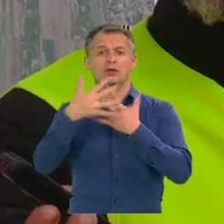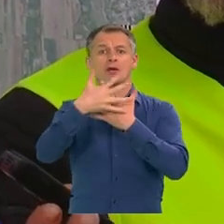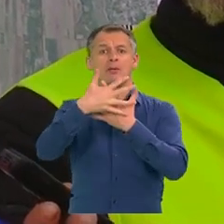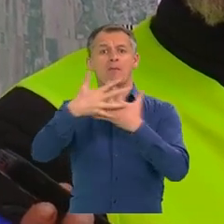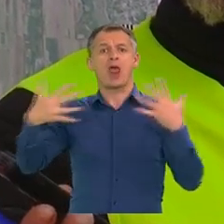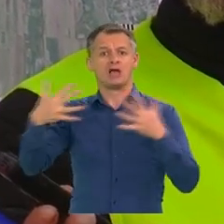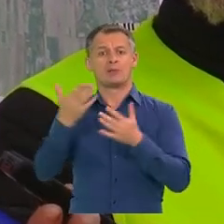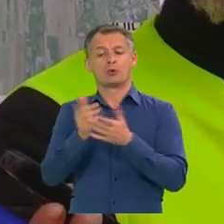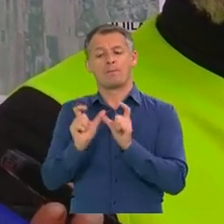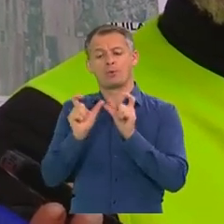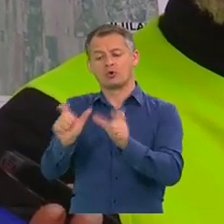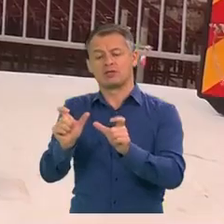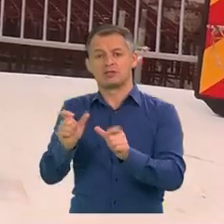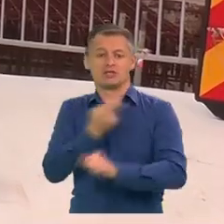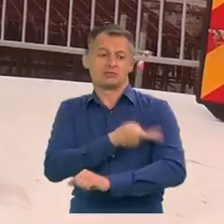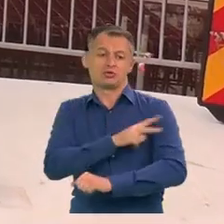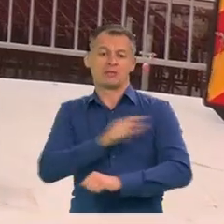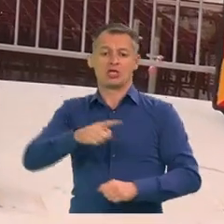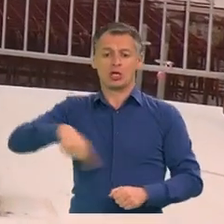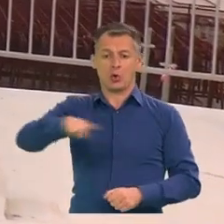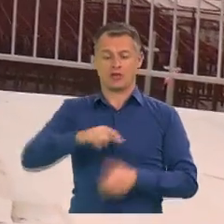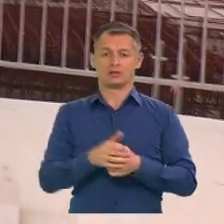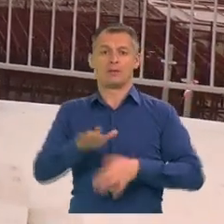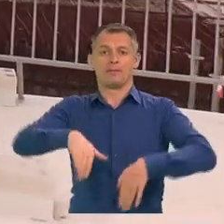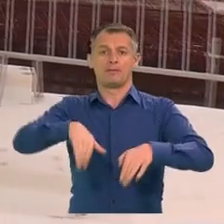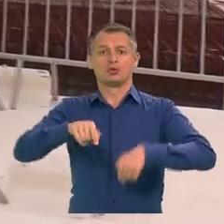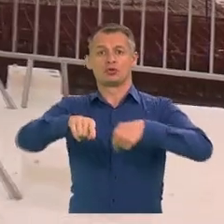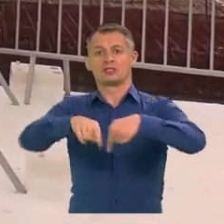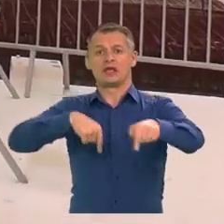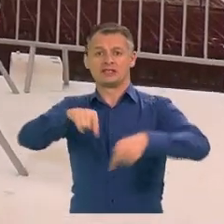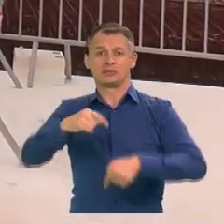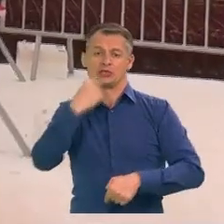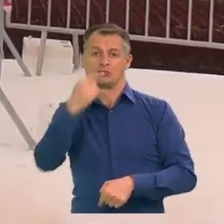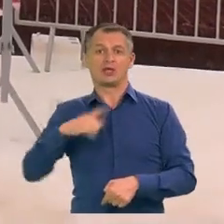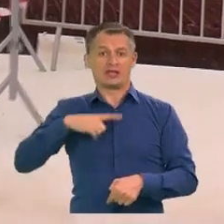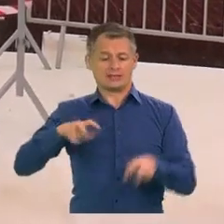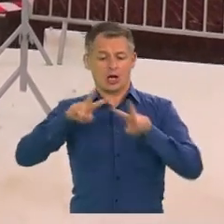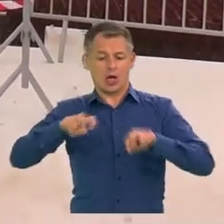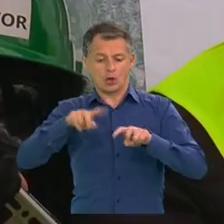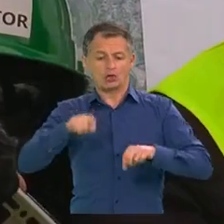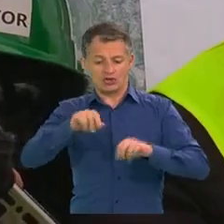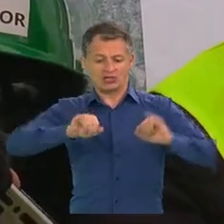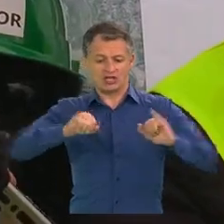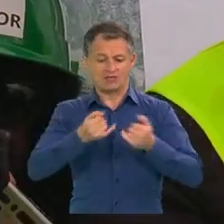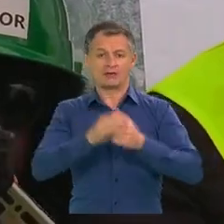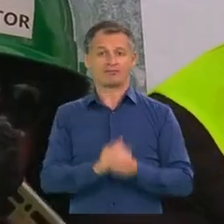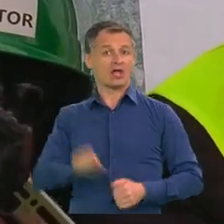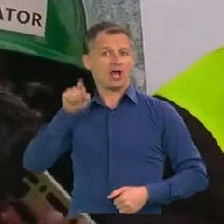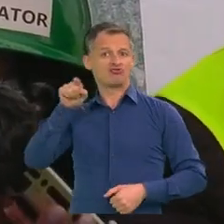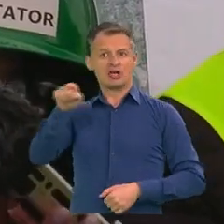prevăzută în sarcina noastră. Ministrul Transporturilor spune că există deja o anchetă în acest caz. Pe acea